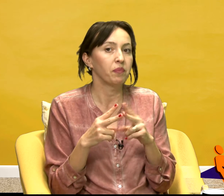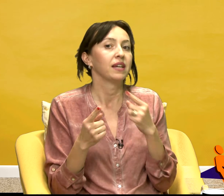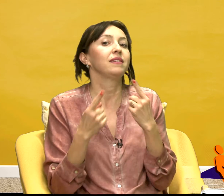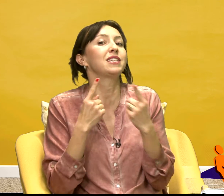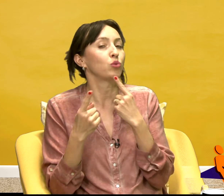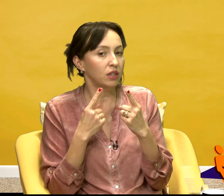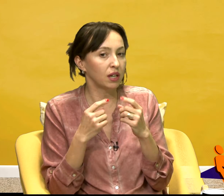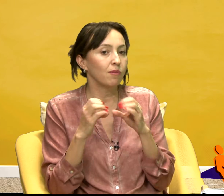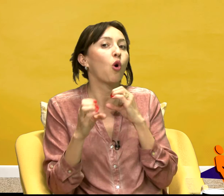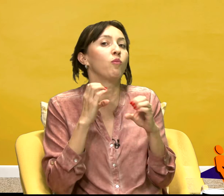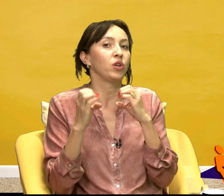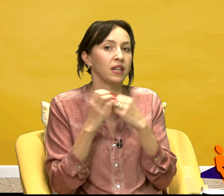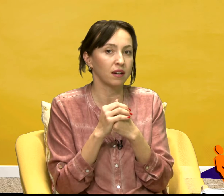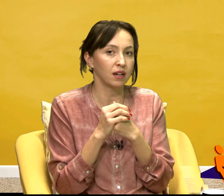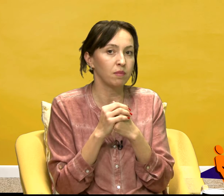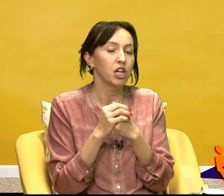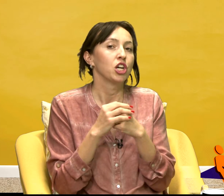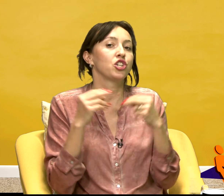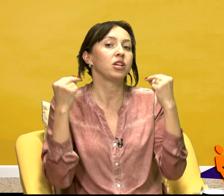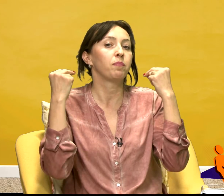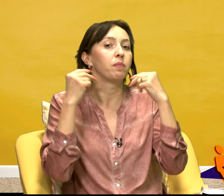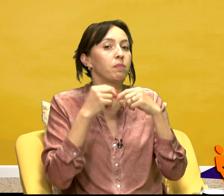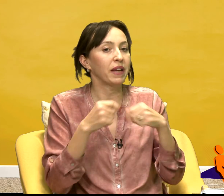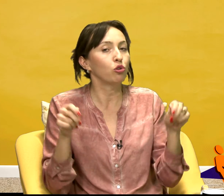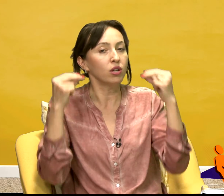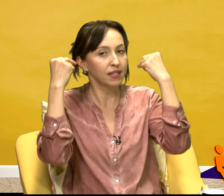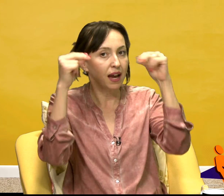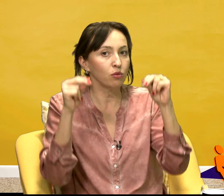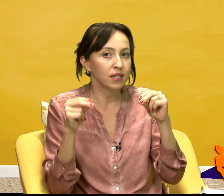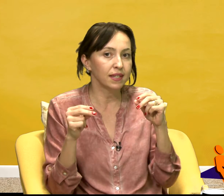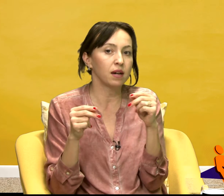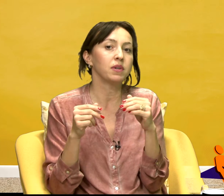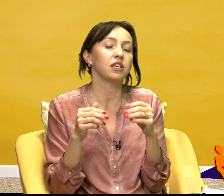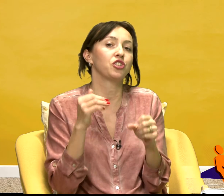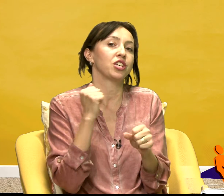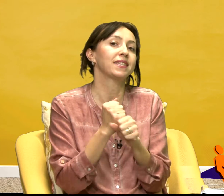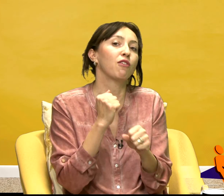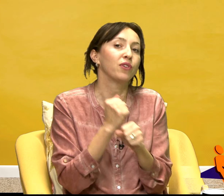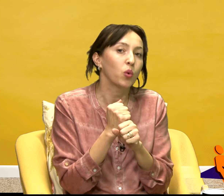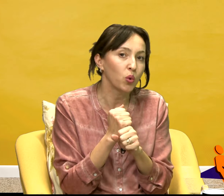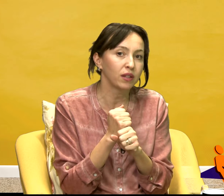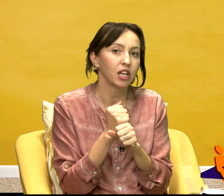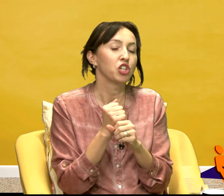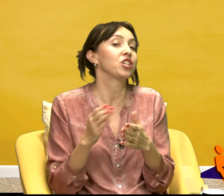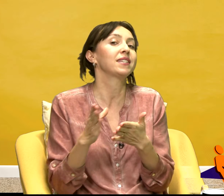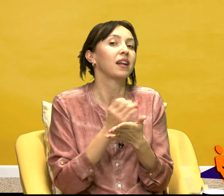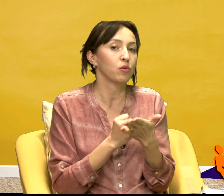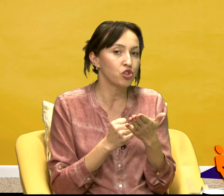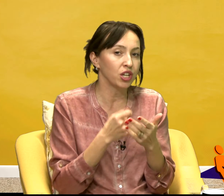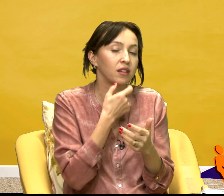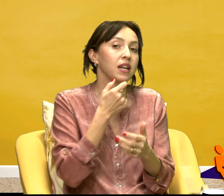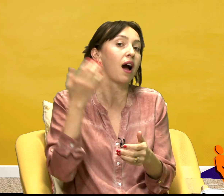întâlnim, discutăm, comunicăm și pe toți îi anunțăm ce s-a făcut, ce